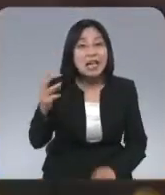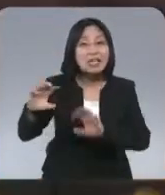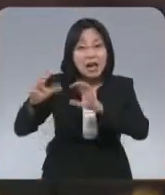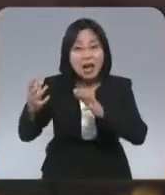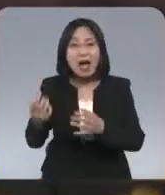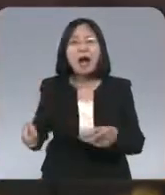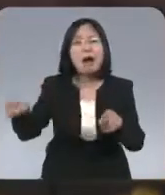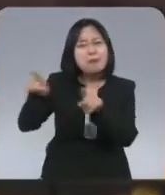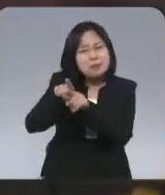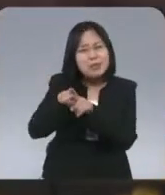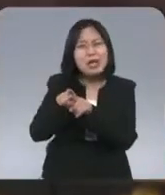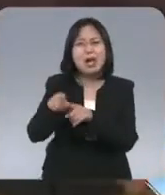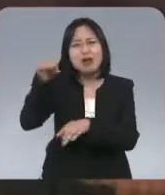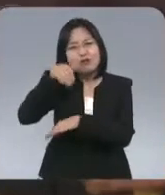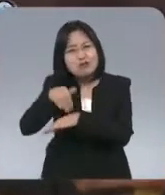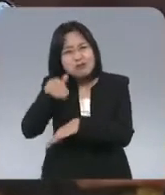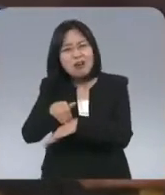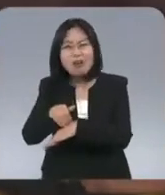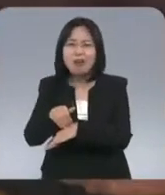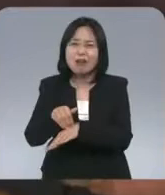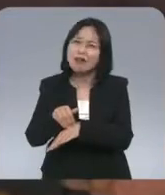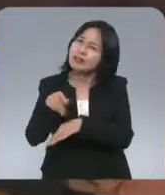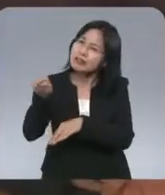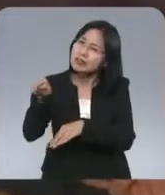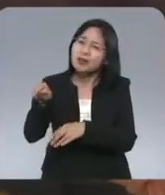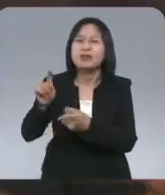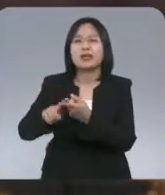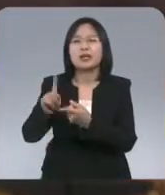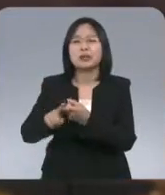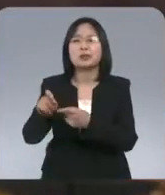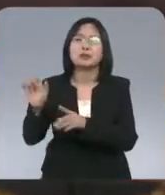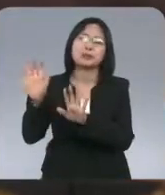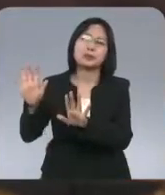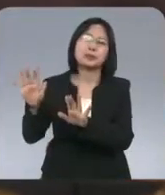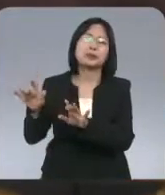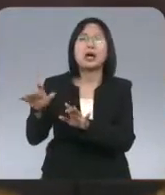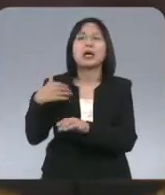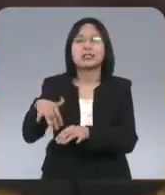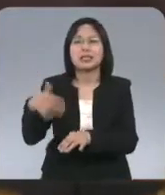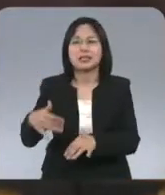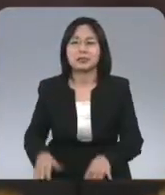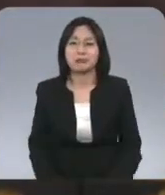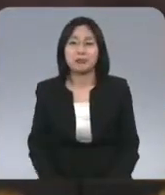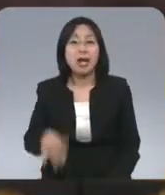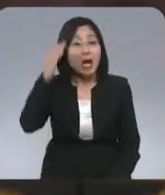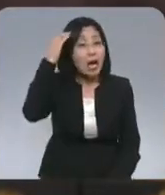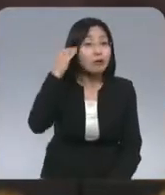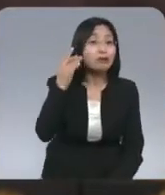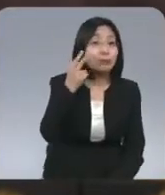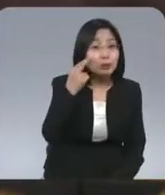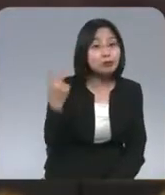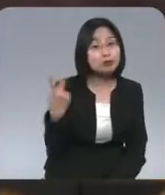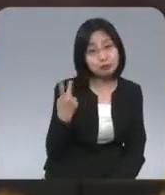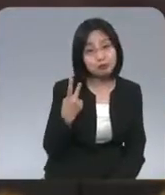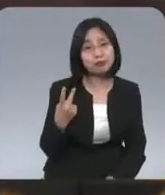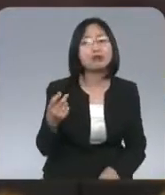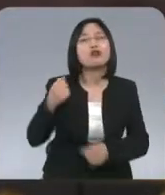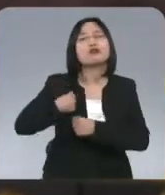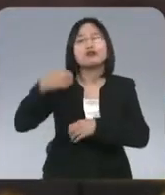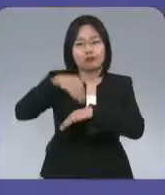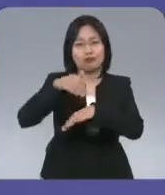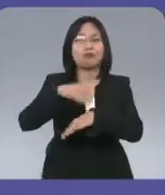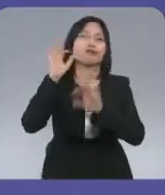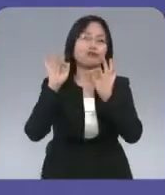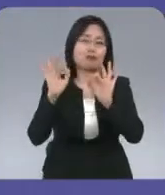terrorismusbekämpfung und katastrophenhilfe wieder aufgenommen würden die seit 2008 zehn angesichts der angespannten beziehungen zwischen